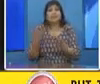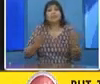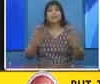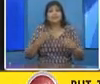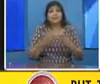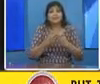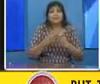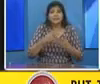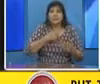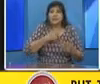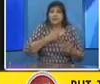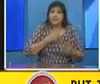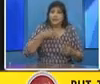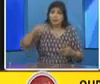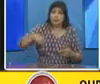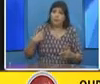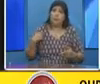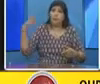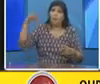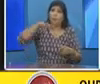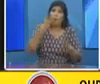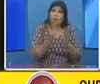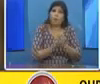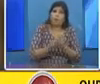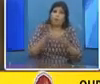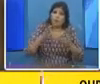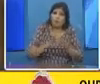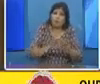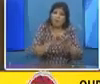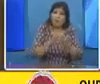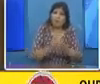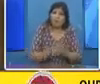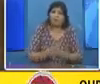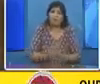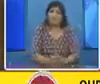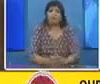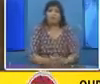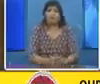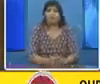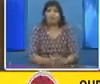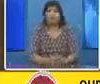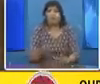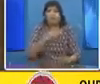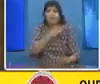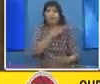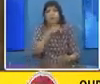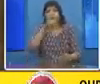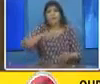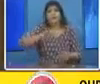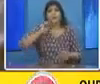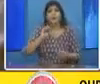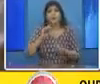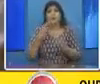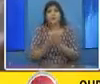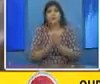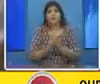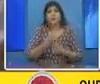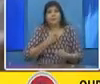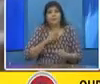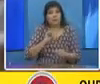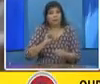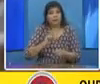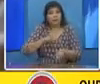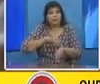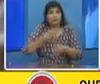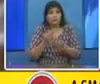सकती है जब हम भी इसमें अपनी धरती माँ का साथ अपना दायित्व निभाए। हमारे द्वारा किया